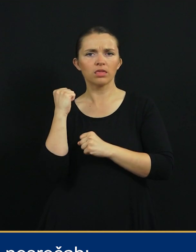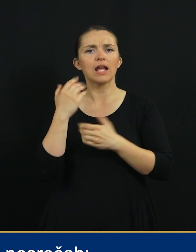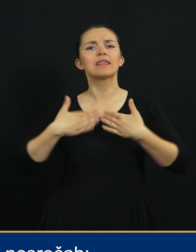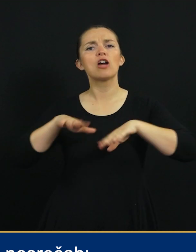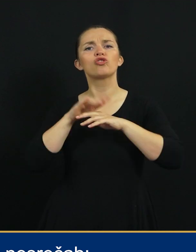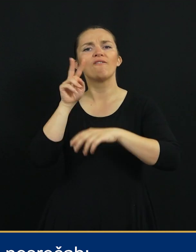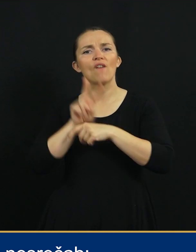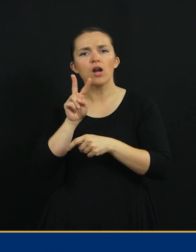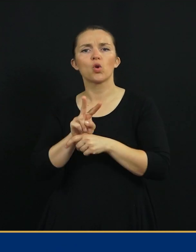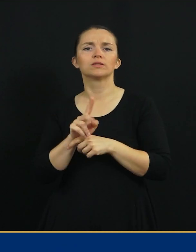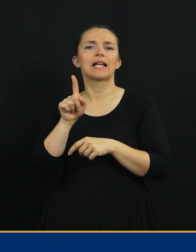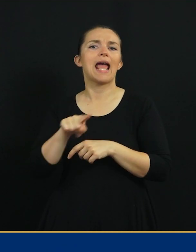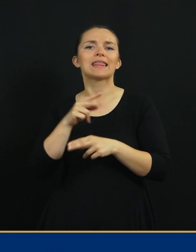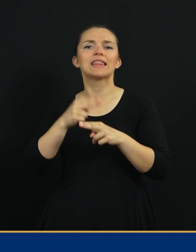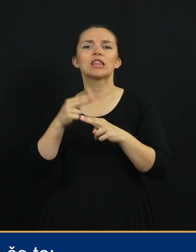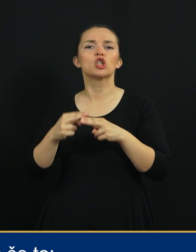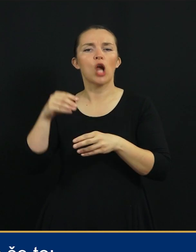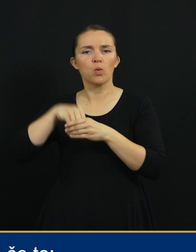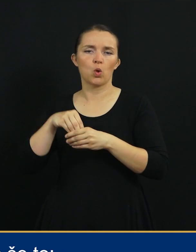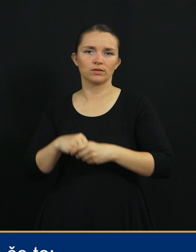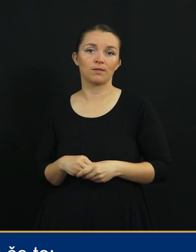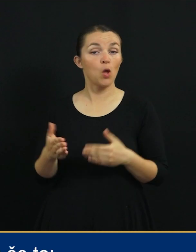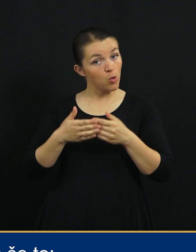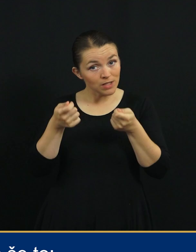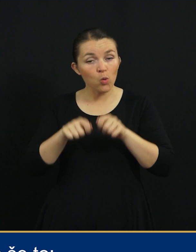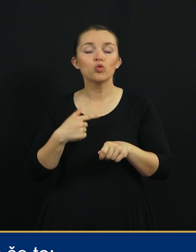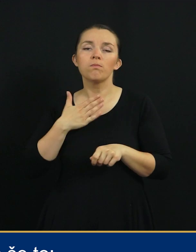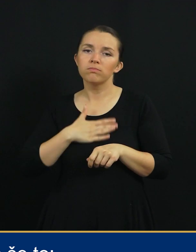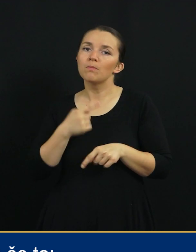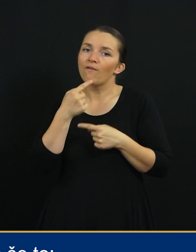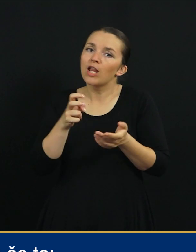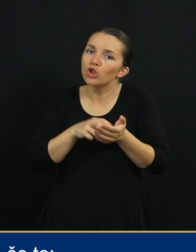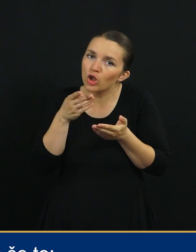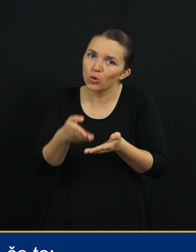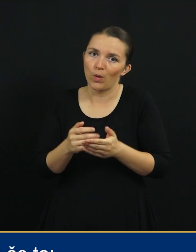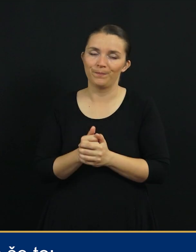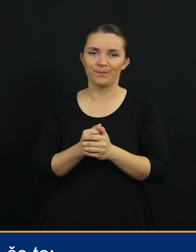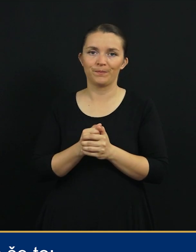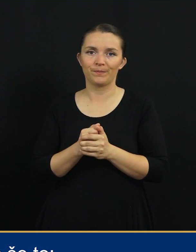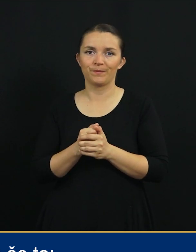in državnosti. Ob zaključku pa bi rada povedala še to.